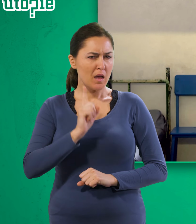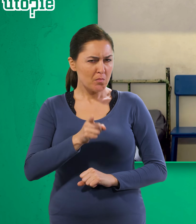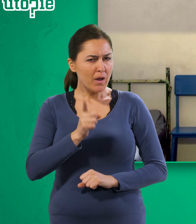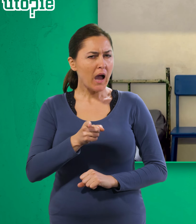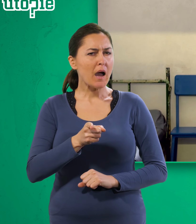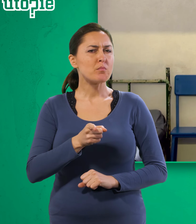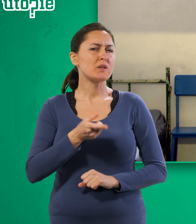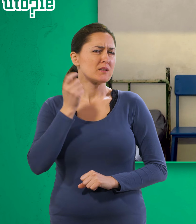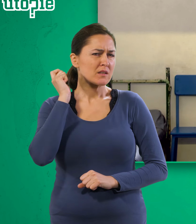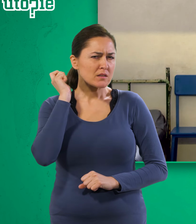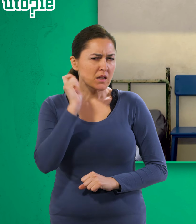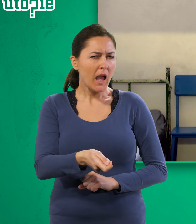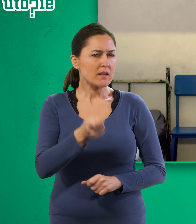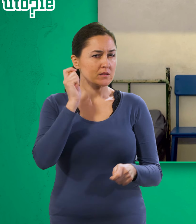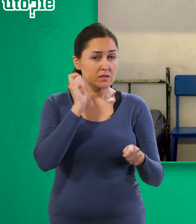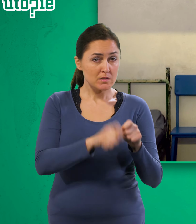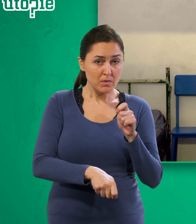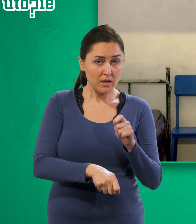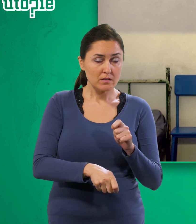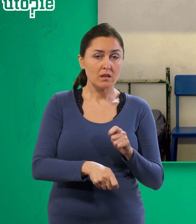klienta vězně,